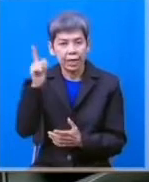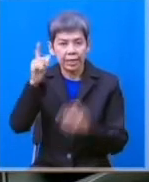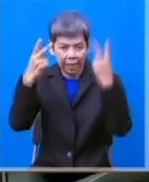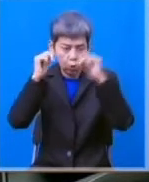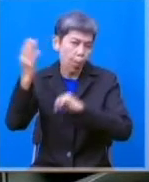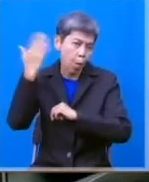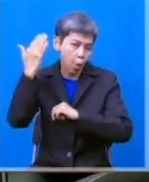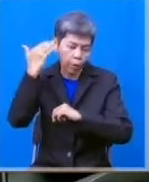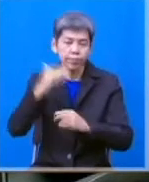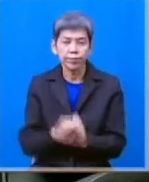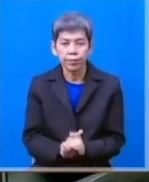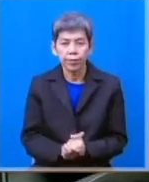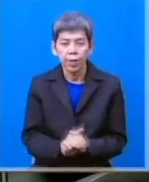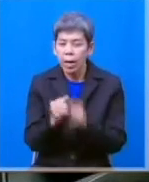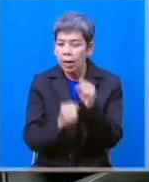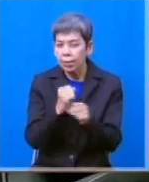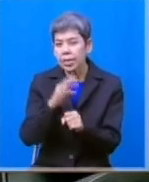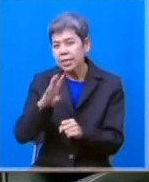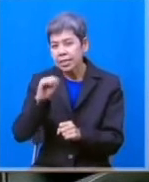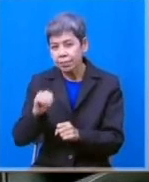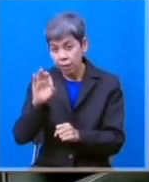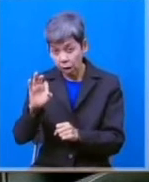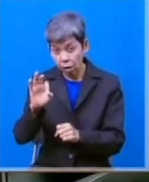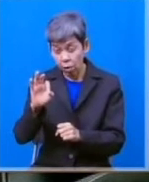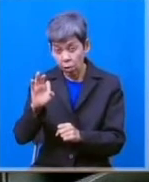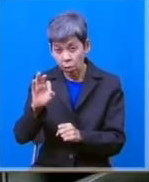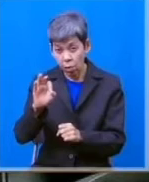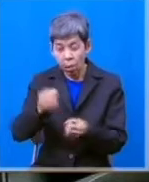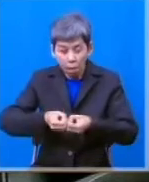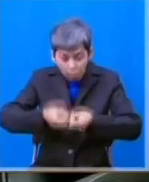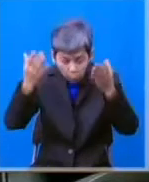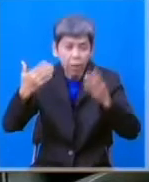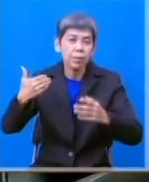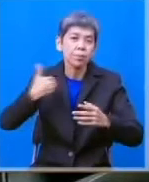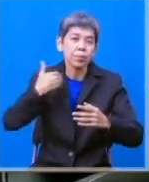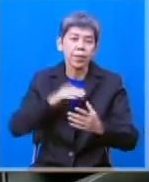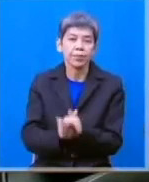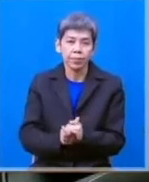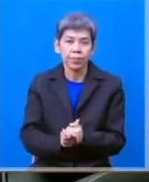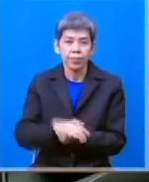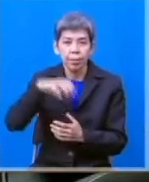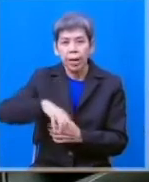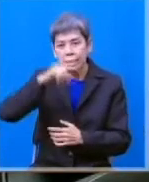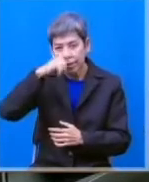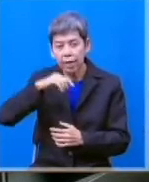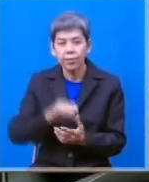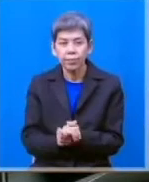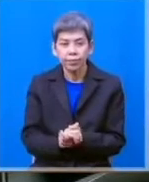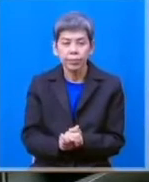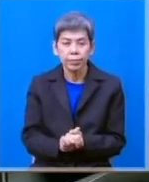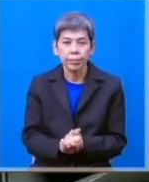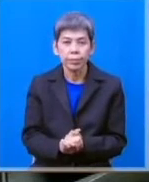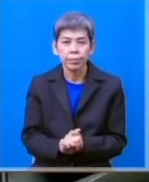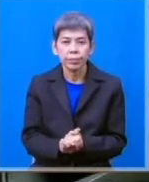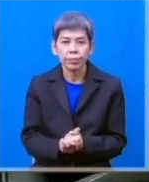ครับปี49ก็ระเบิดที่เมืองไทย พี่ยงมาที่ใหม่ ท่านจอนนะครับ